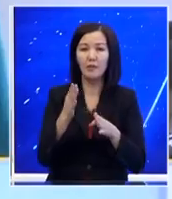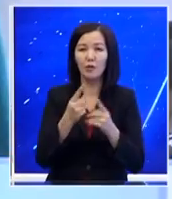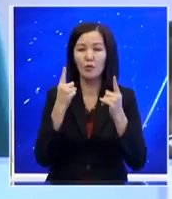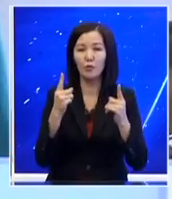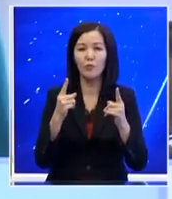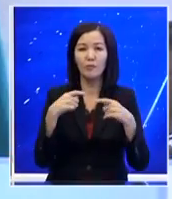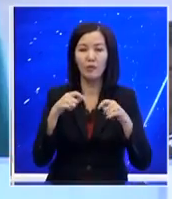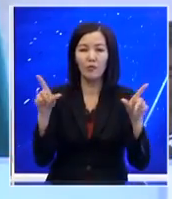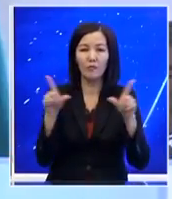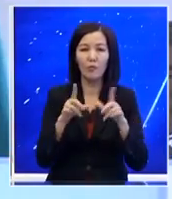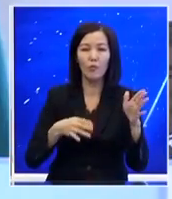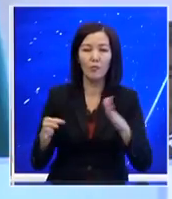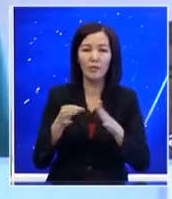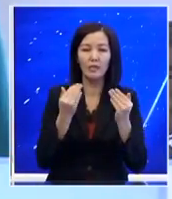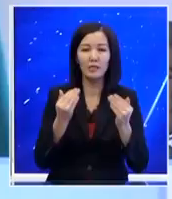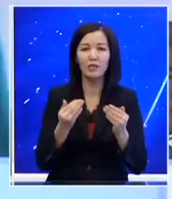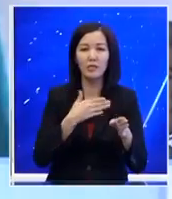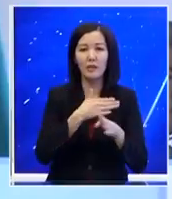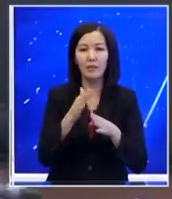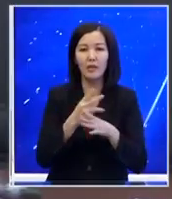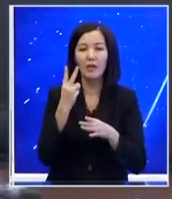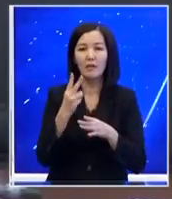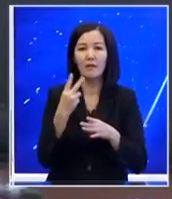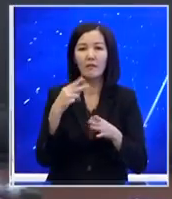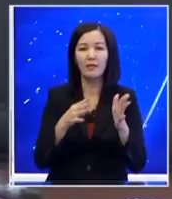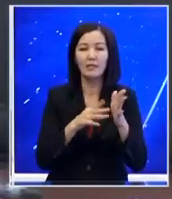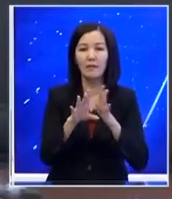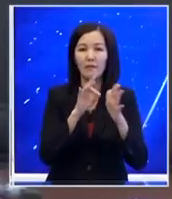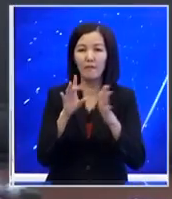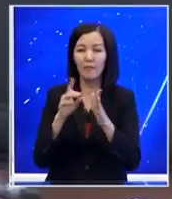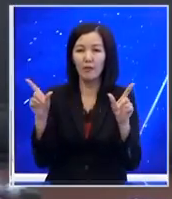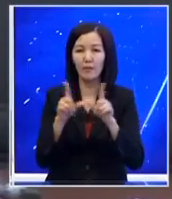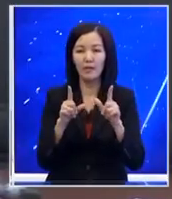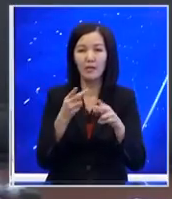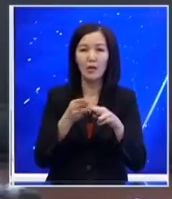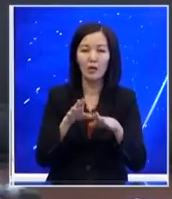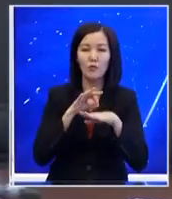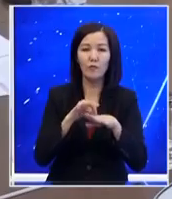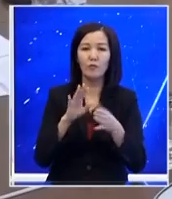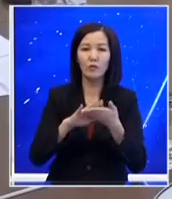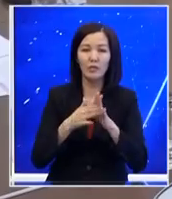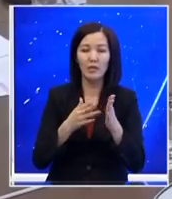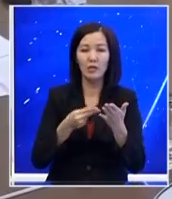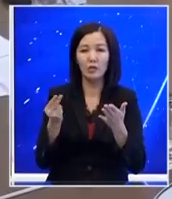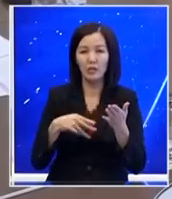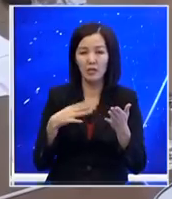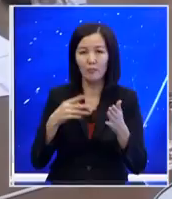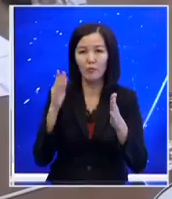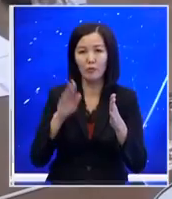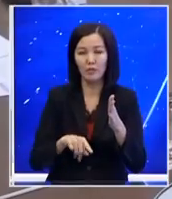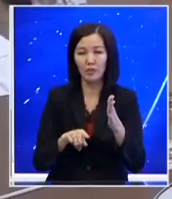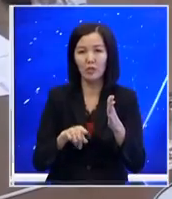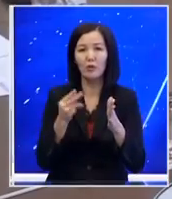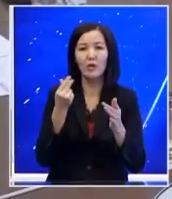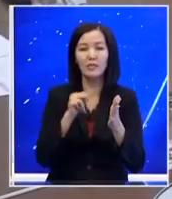крупным торговым сетям области. Сейчас определено еще 29 магазинов, с которыми будут заключены соглашения по снижению цен.